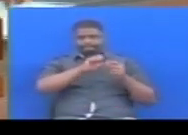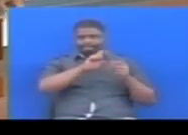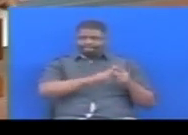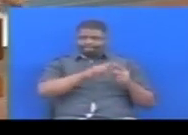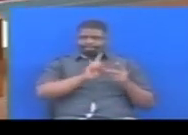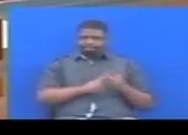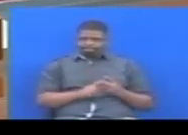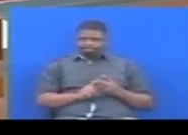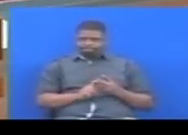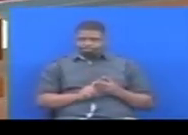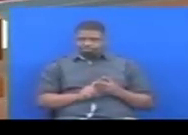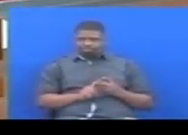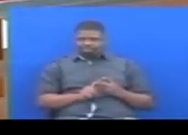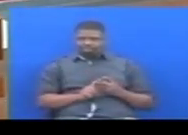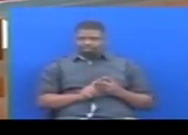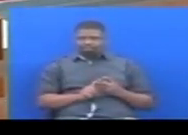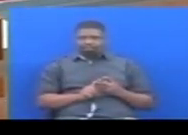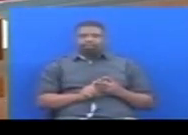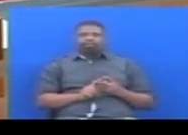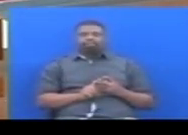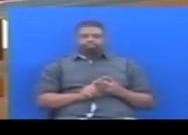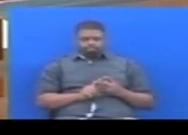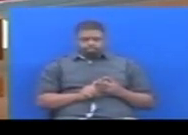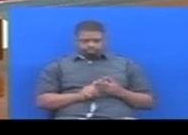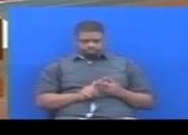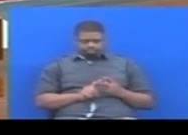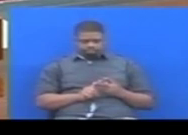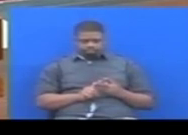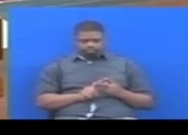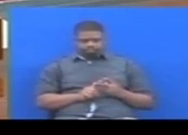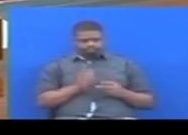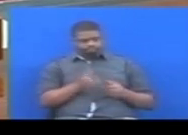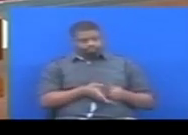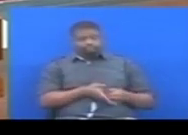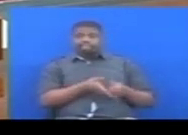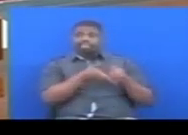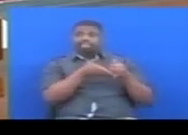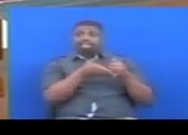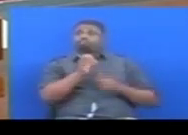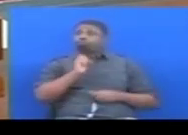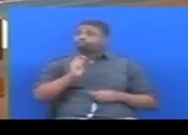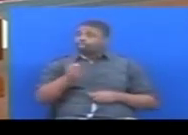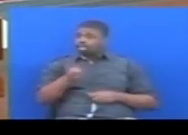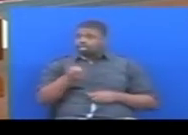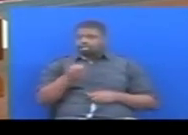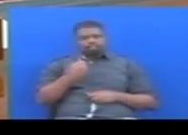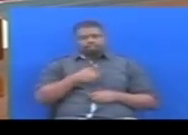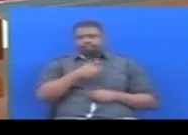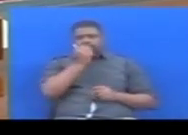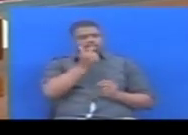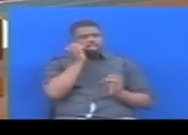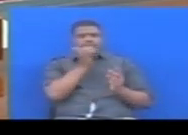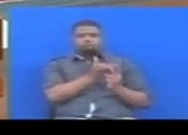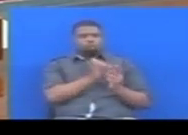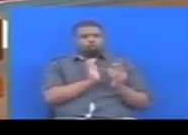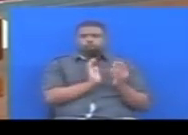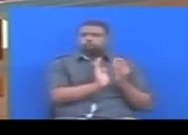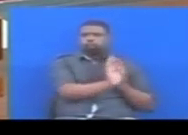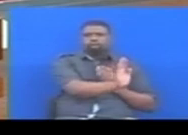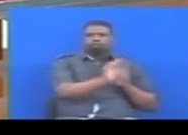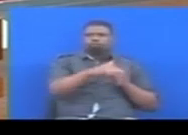ifuatavyo. Mheshimiwa Naibu Spika, si lengo la serikali kuzuia uwekezaji wa uvuvi wa kutumia